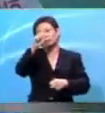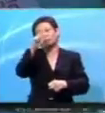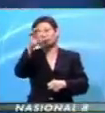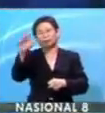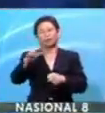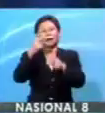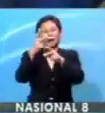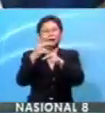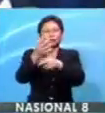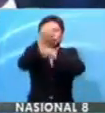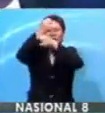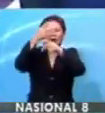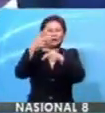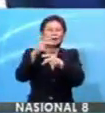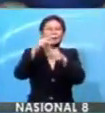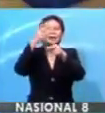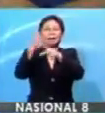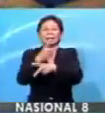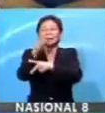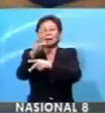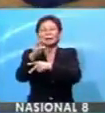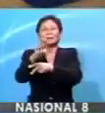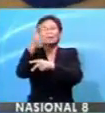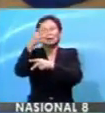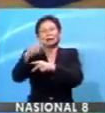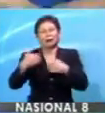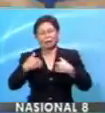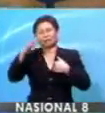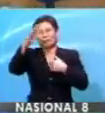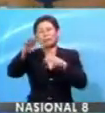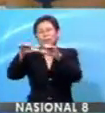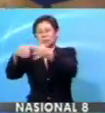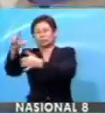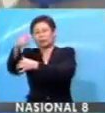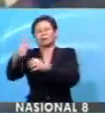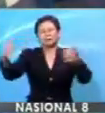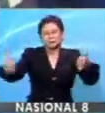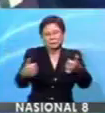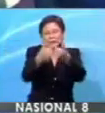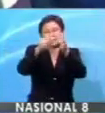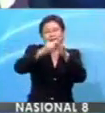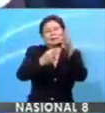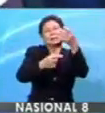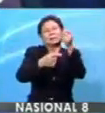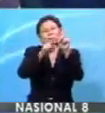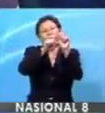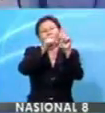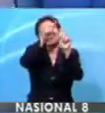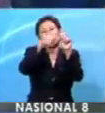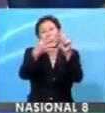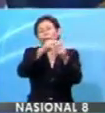keen pastinya menjadi perhatian 15 pasukan lain yang beraksi kejan akan bermula dari 11 April di man kemu pasukan yang